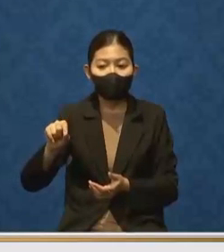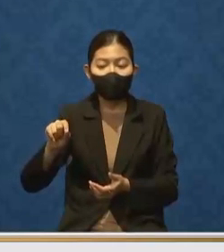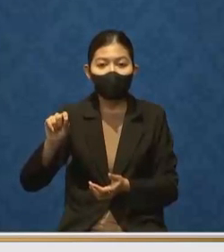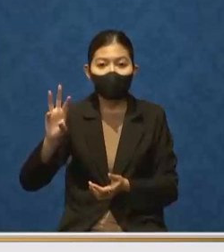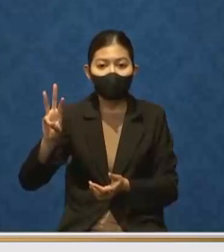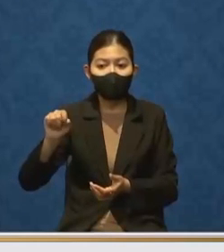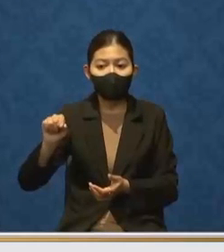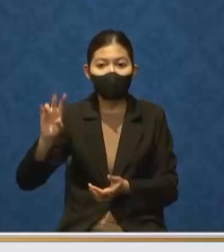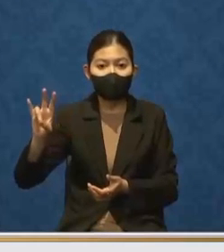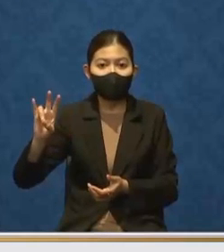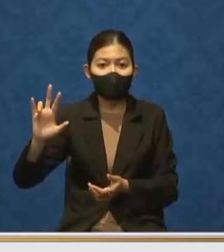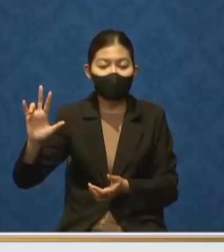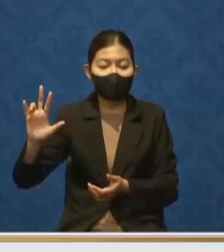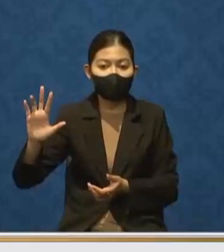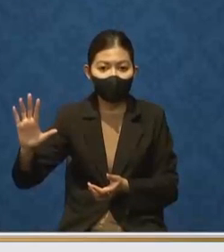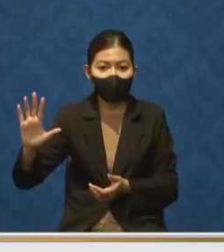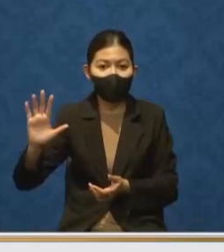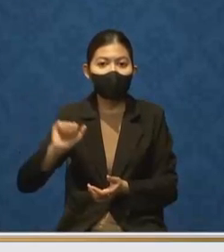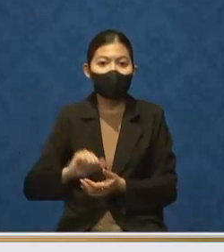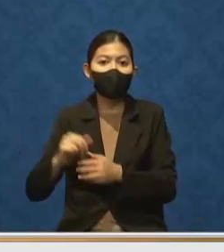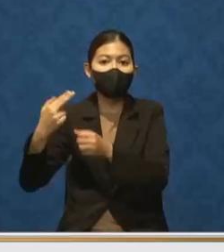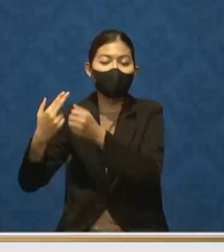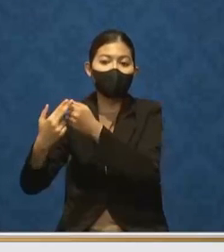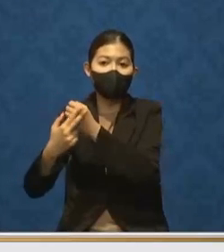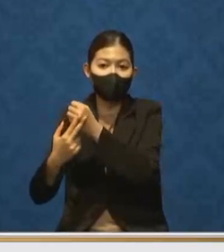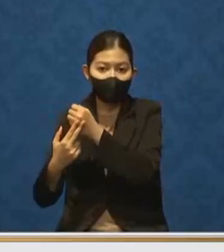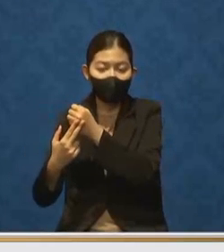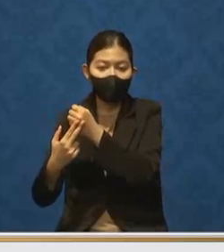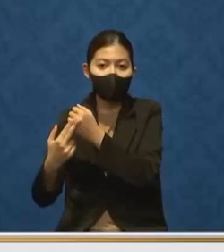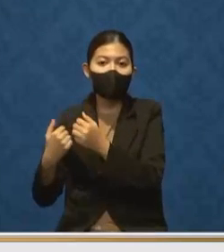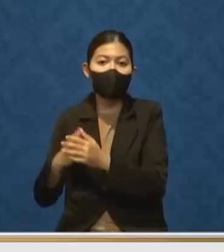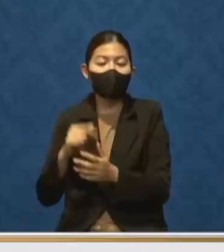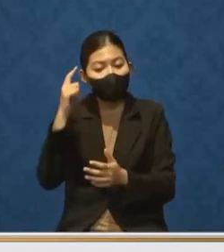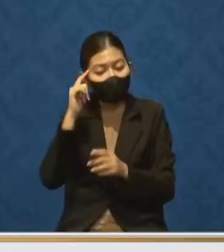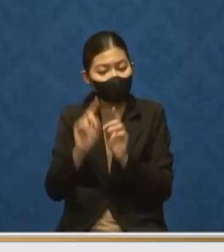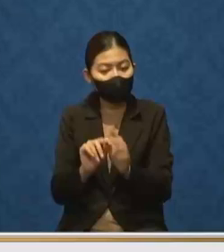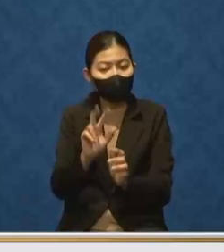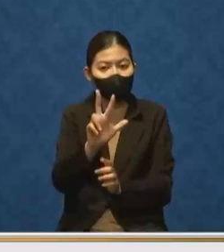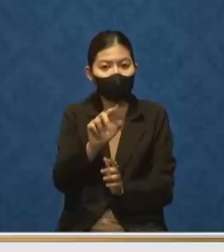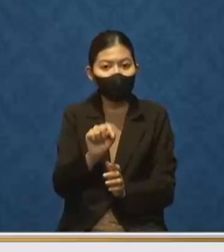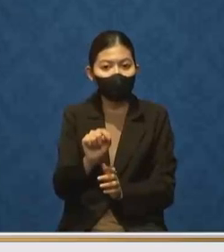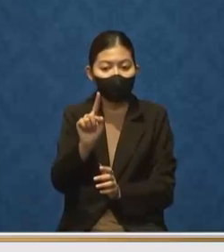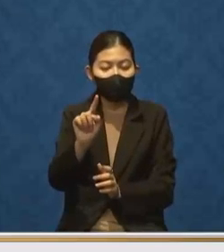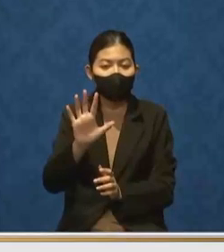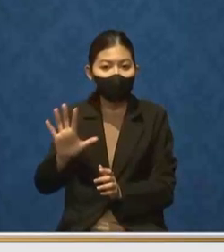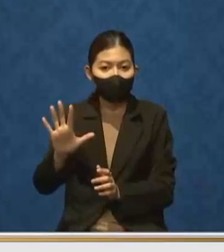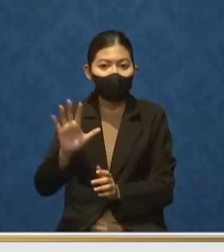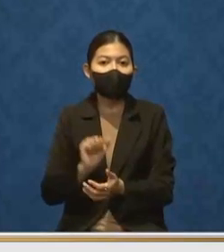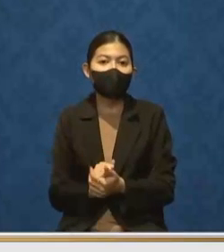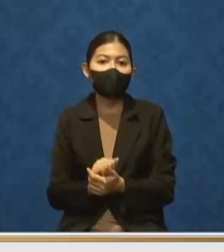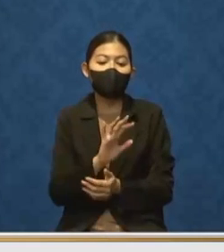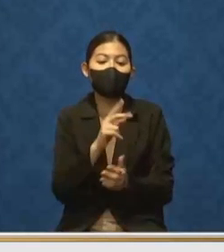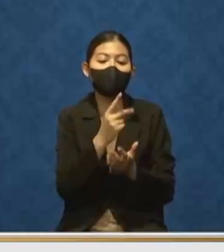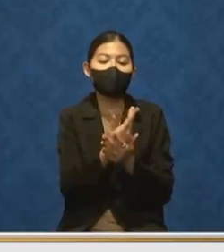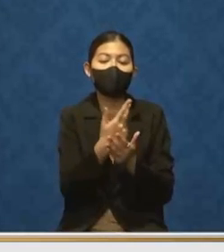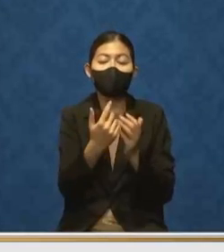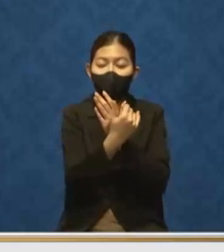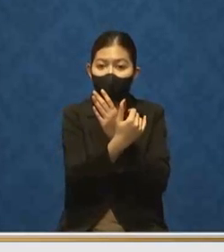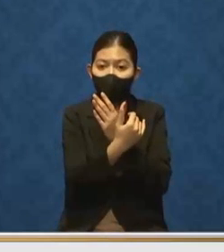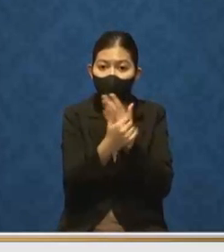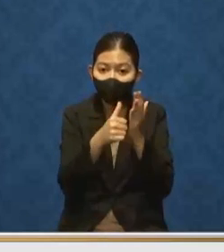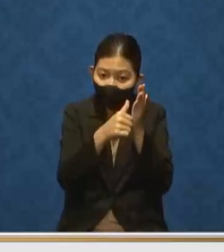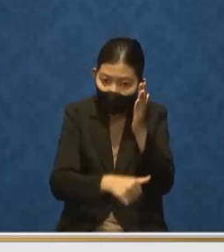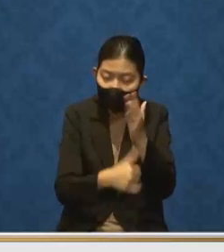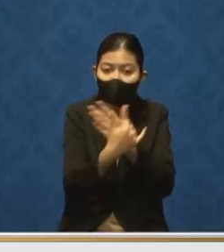233,926.75 ล้านดอลลาร์สหรัฐหรือคิดเป็นประมาณ 3.15 เท่าของหนี้ต่างประเทศระยะสั้นซึ่งถือว่าอ